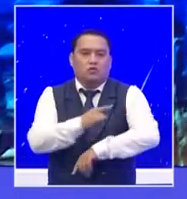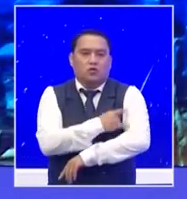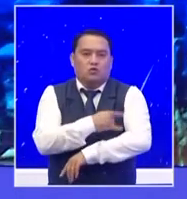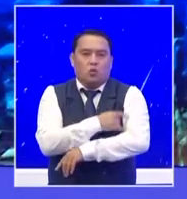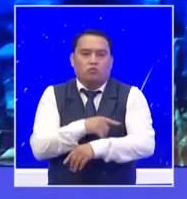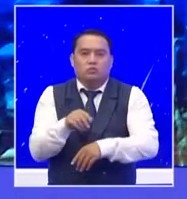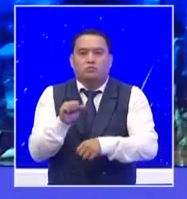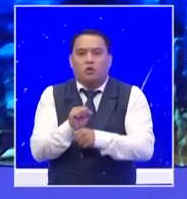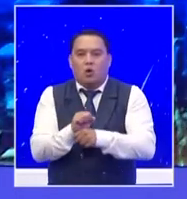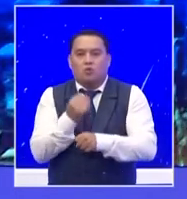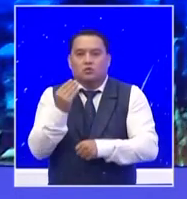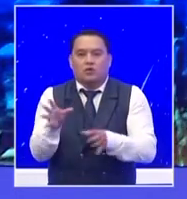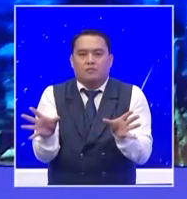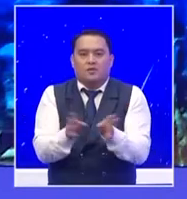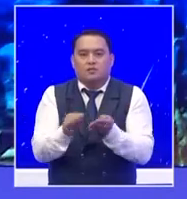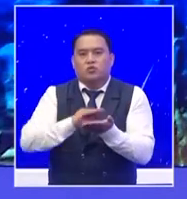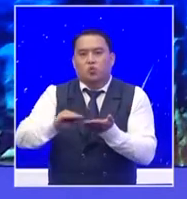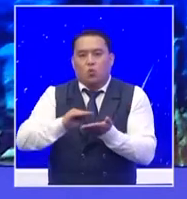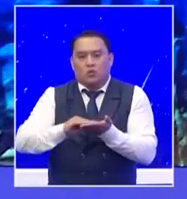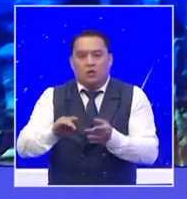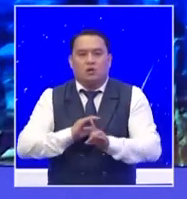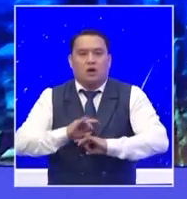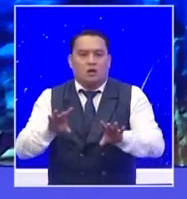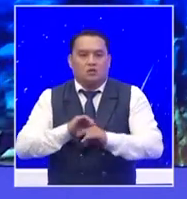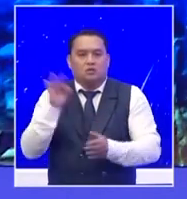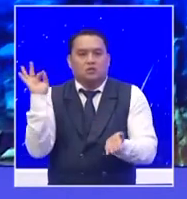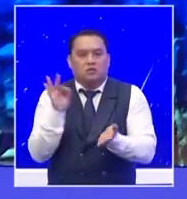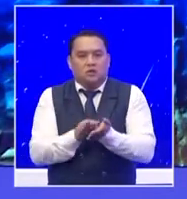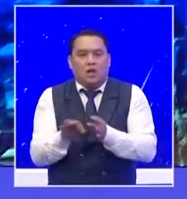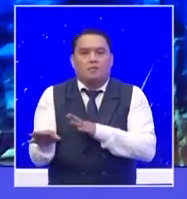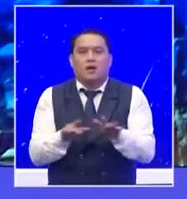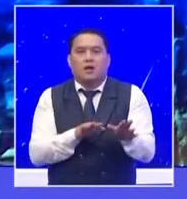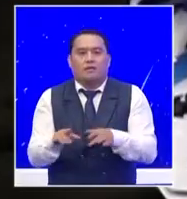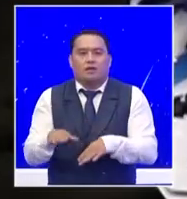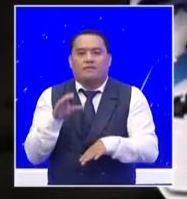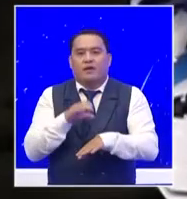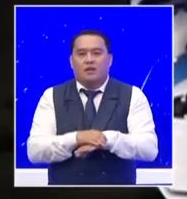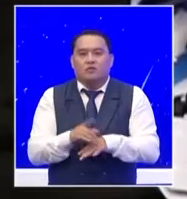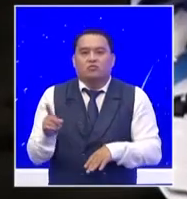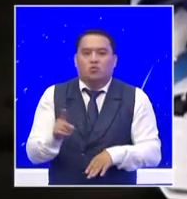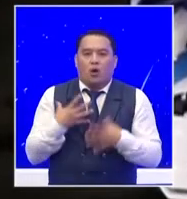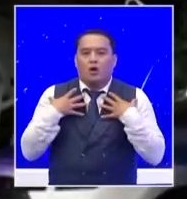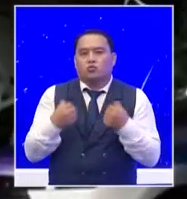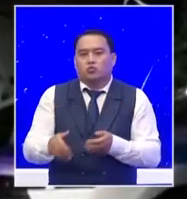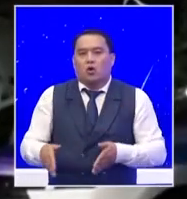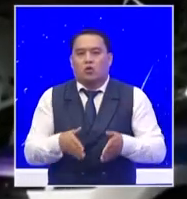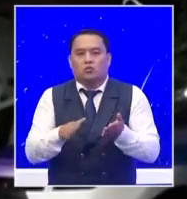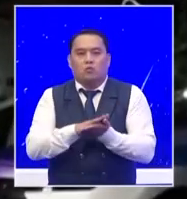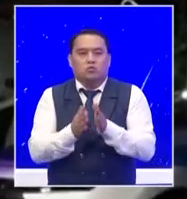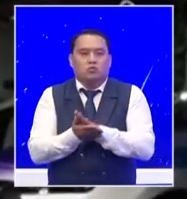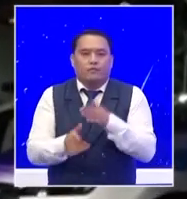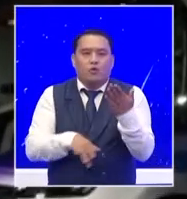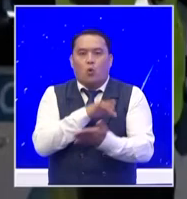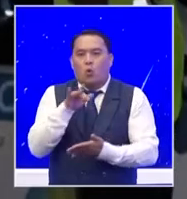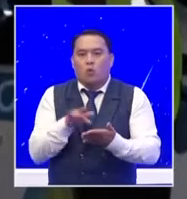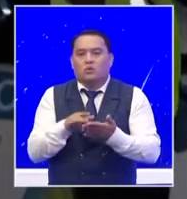дежурство патрульных нарядов совместно с журналистами, передает Закон КИЗ. Целью мероприятия является оздоровление дорожной обстановки